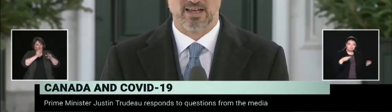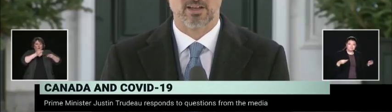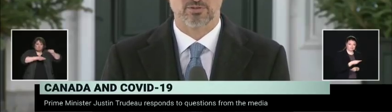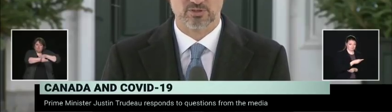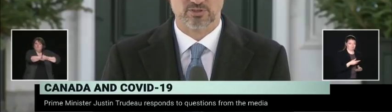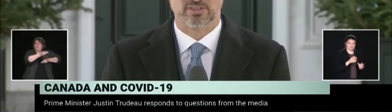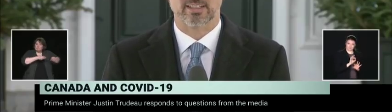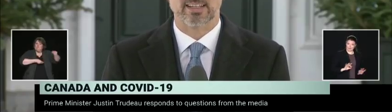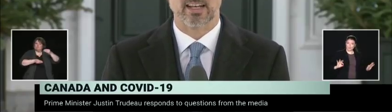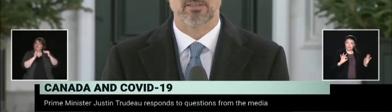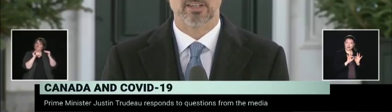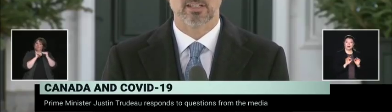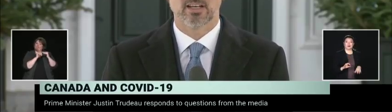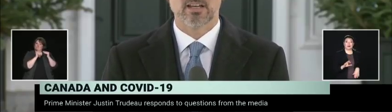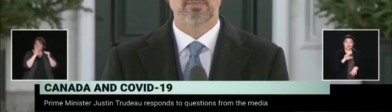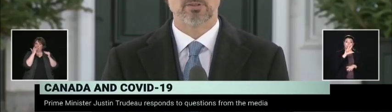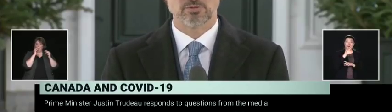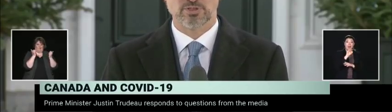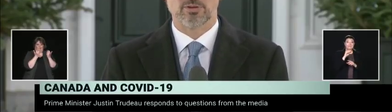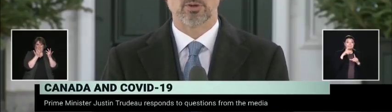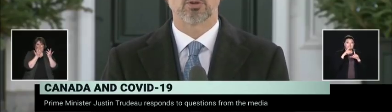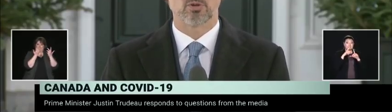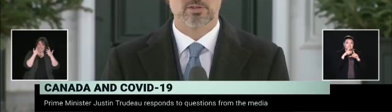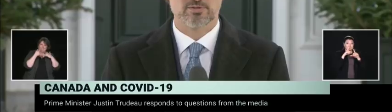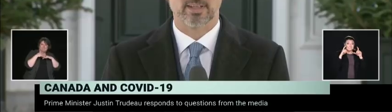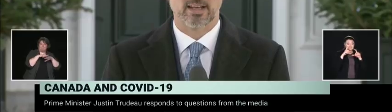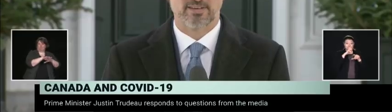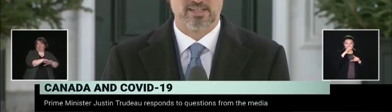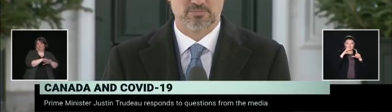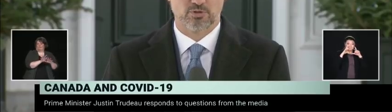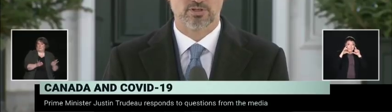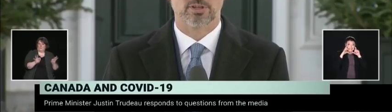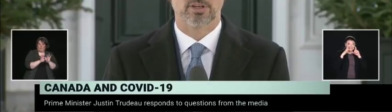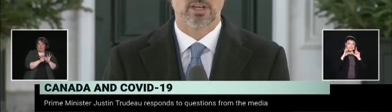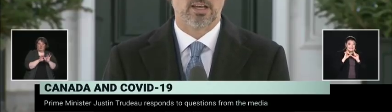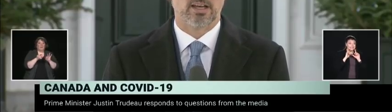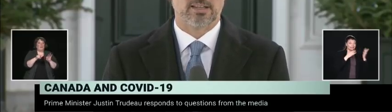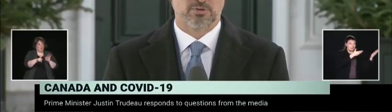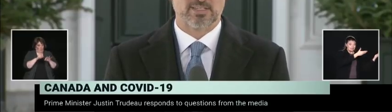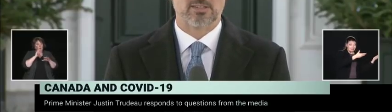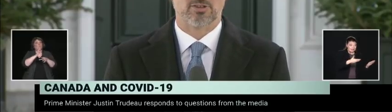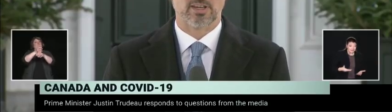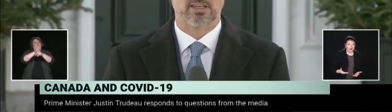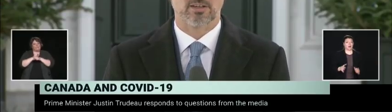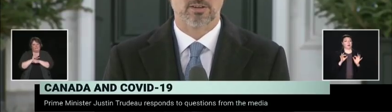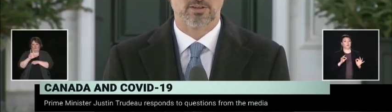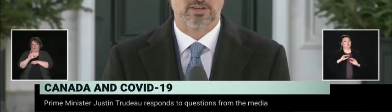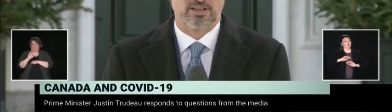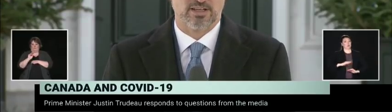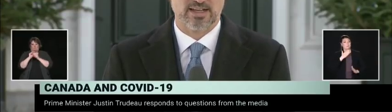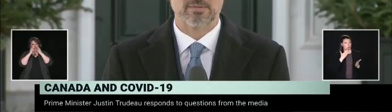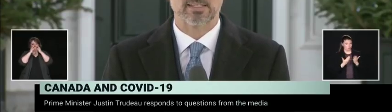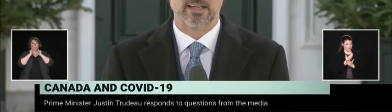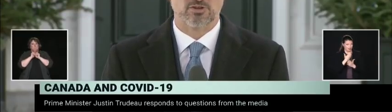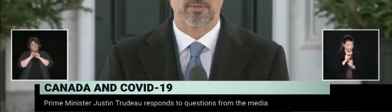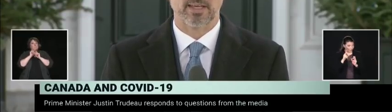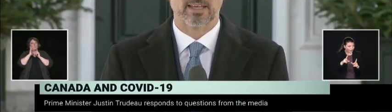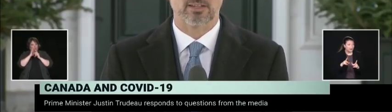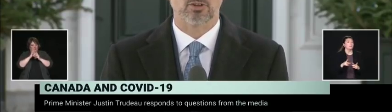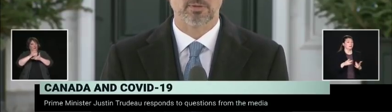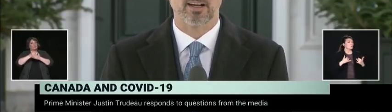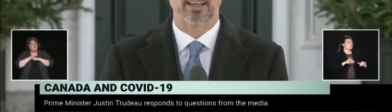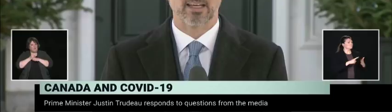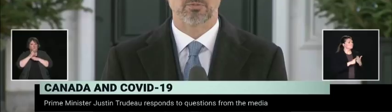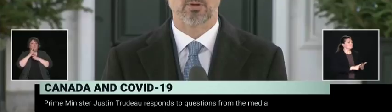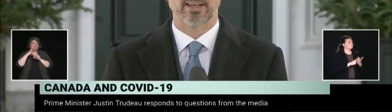3M sont en train d'arriver, mais nous devons continuer de travailler pour s'assurer que l'administration